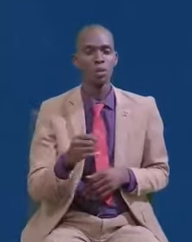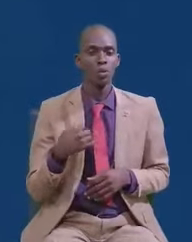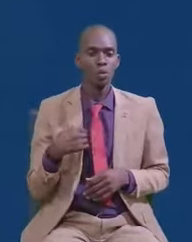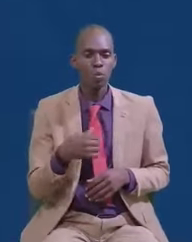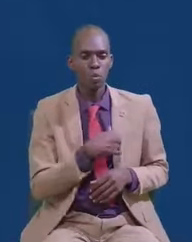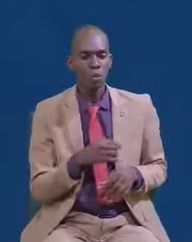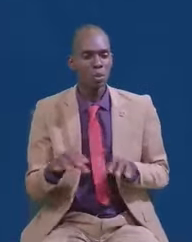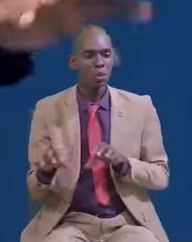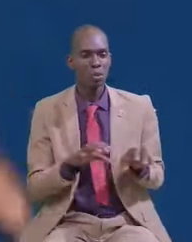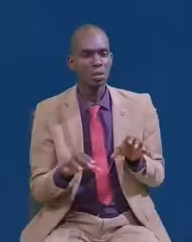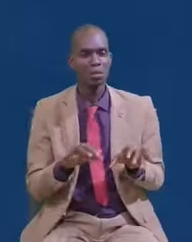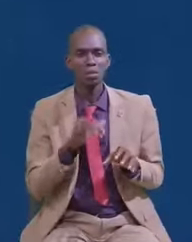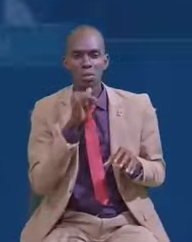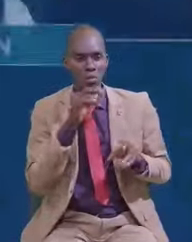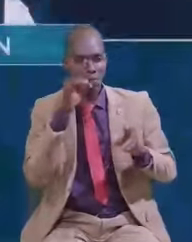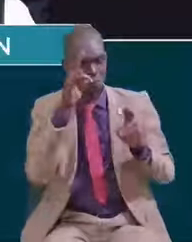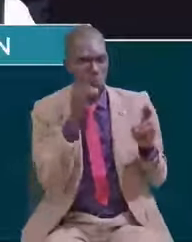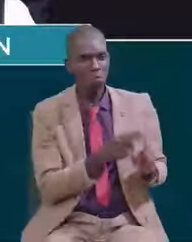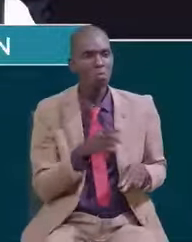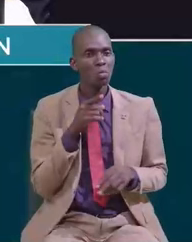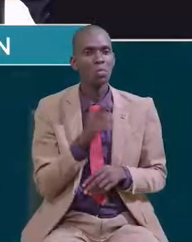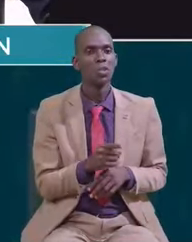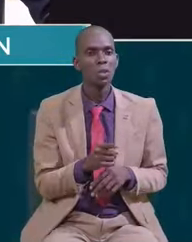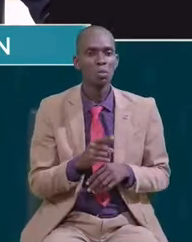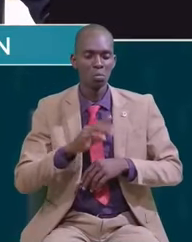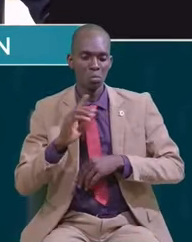Et nous l'avons considéré comme puni.